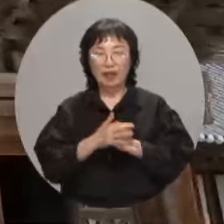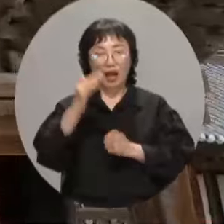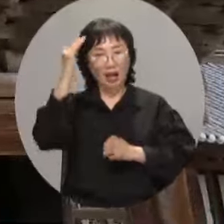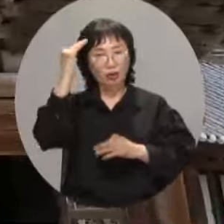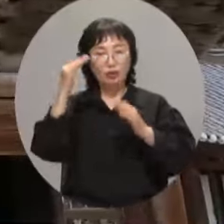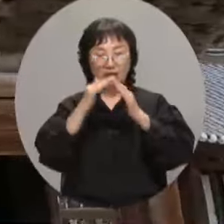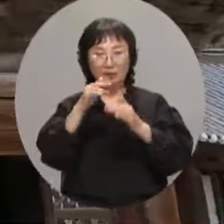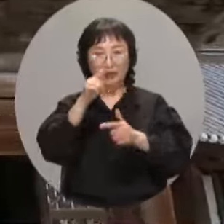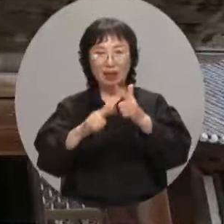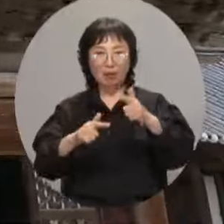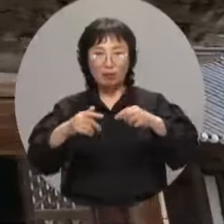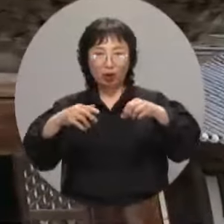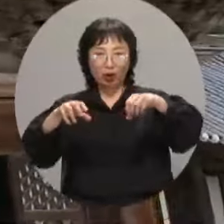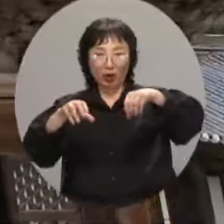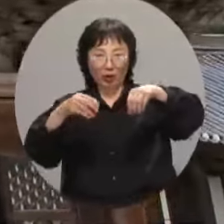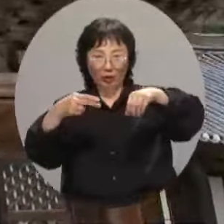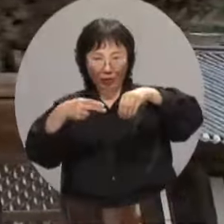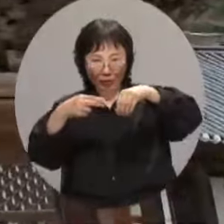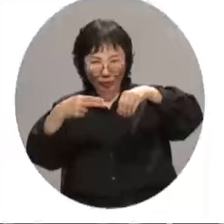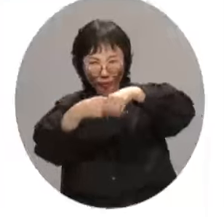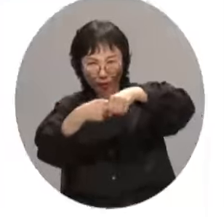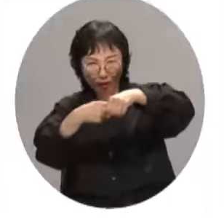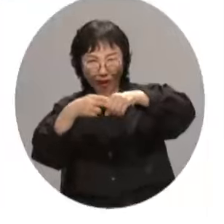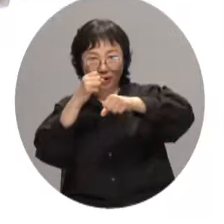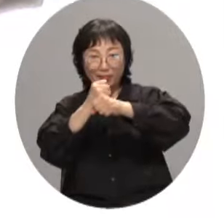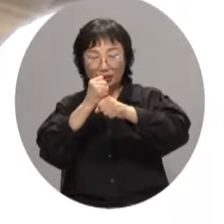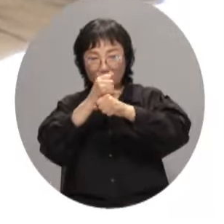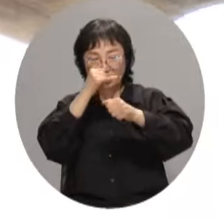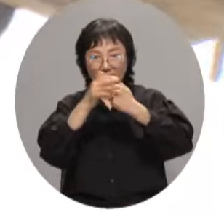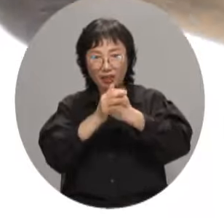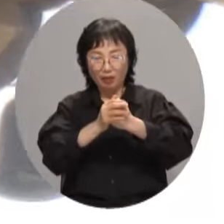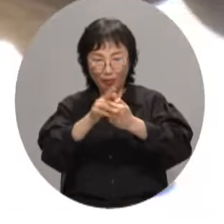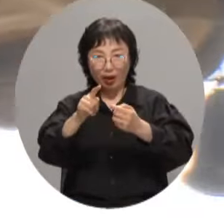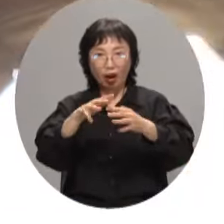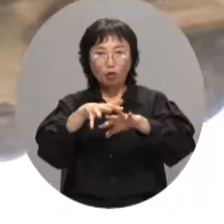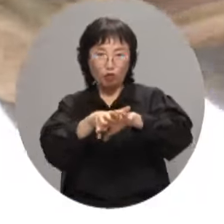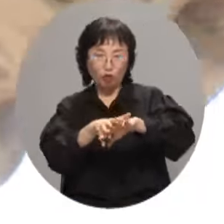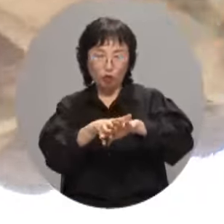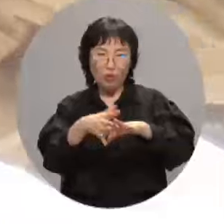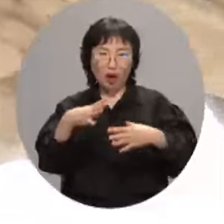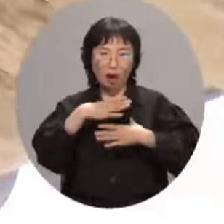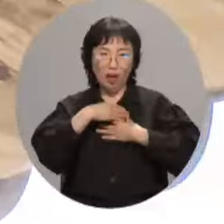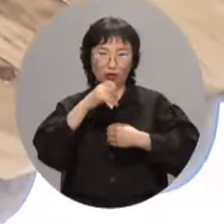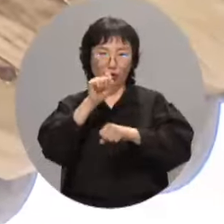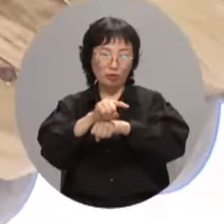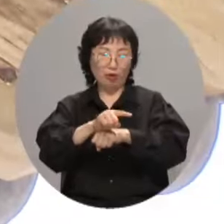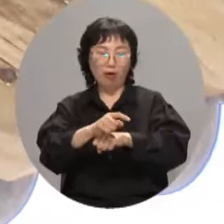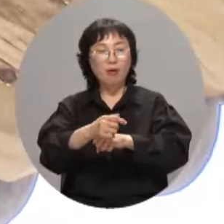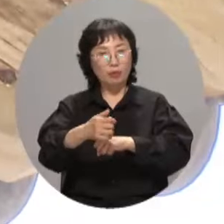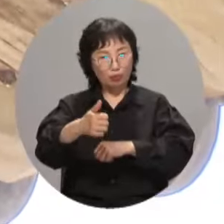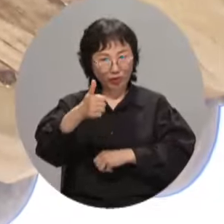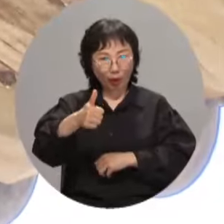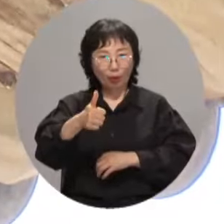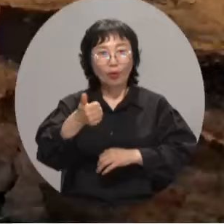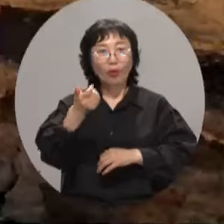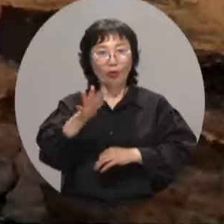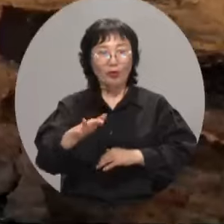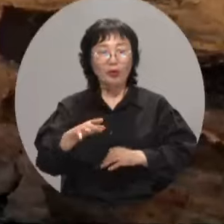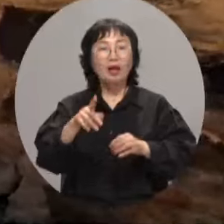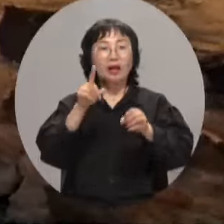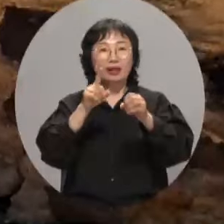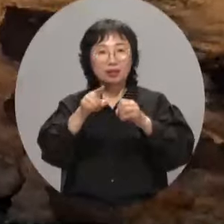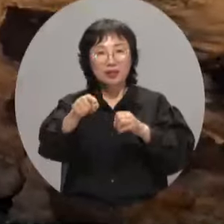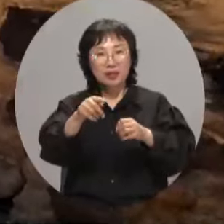한옥은 목재를 꿰 맞추고 엮어서 만들기 때문에 구조적 안전성은 뛰어나다며 진앙에서 가까운 계암사나